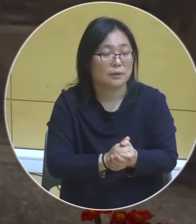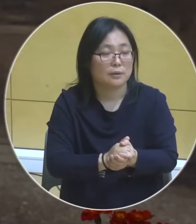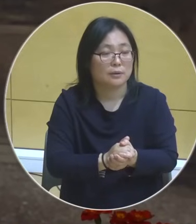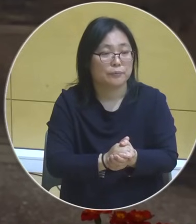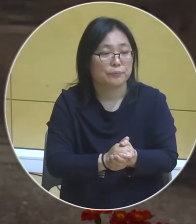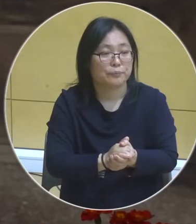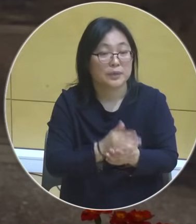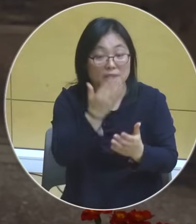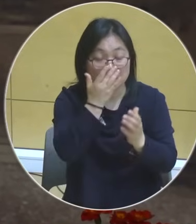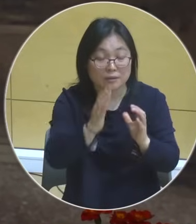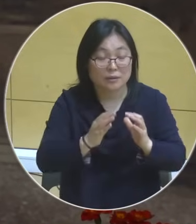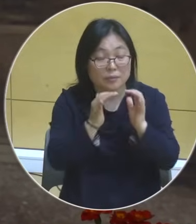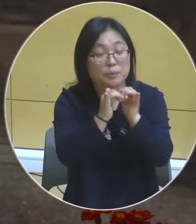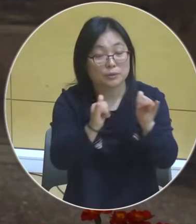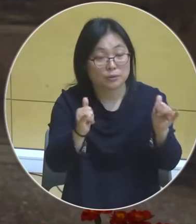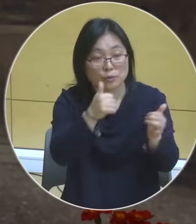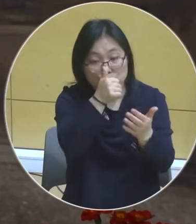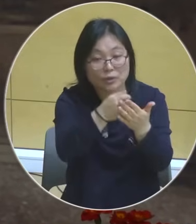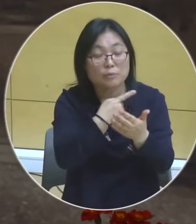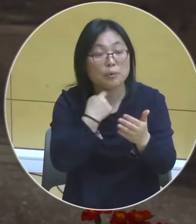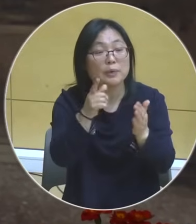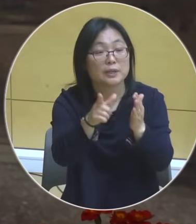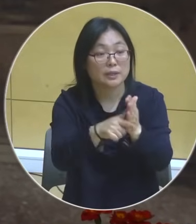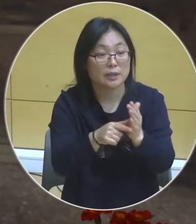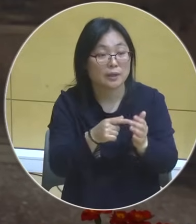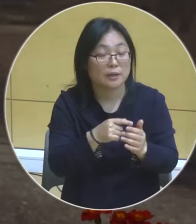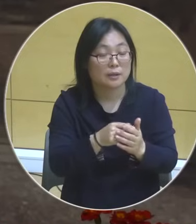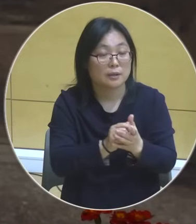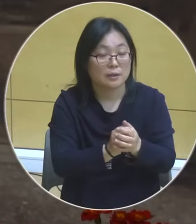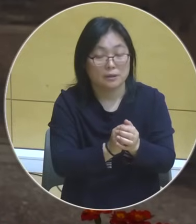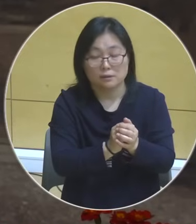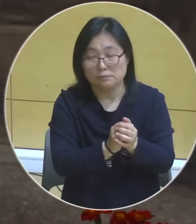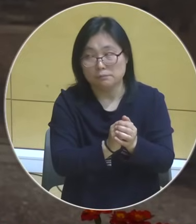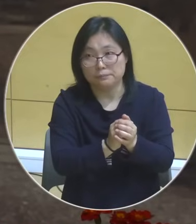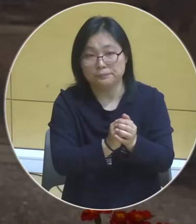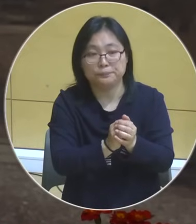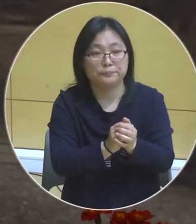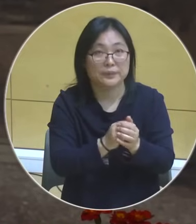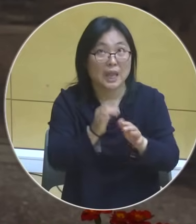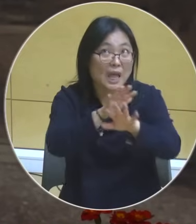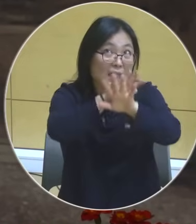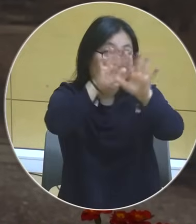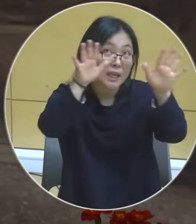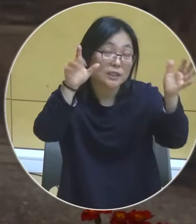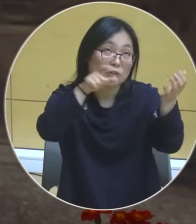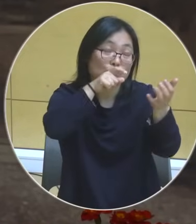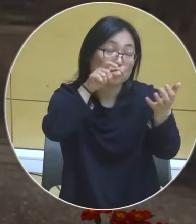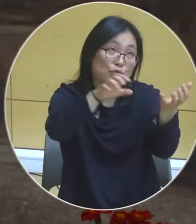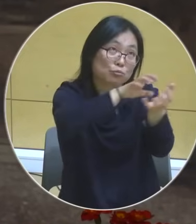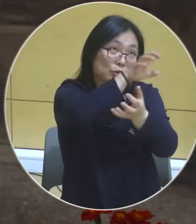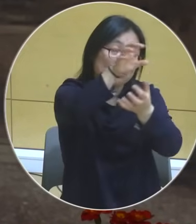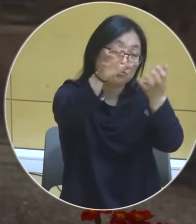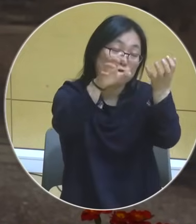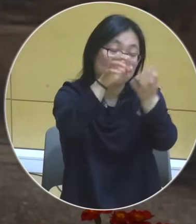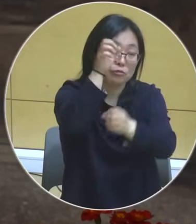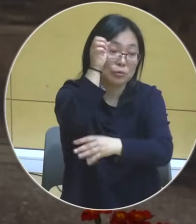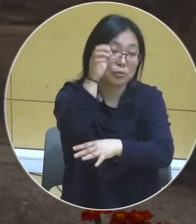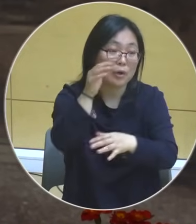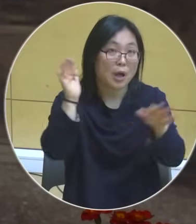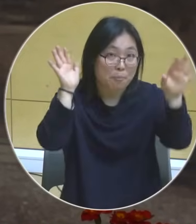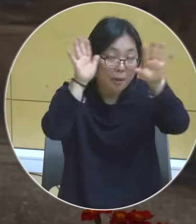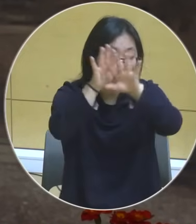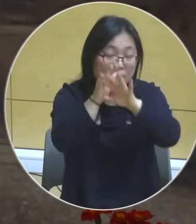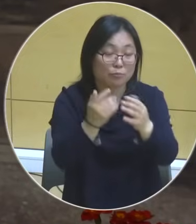여러분, 그들이 죄를 지을 때 그들 위해 돕고 있었던 것이 무엇이었습니까? 낮에는 구름기둥, 밤에는 불기둥입니다.